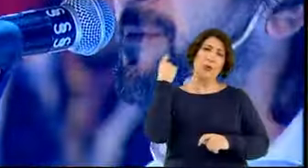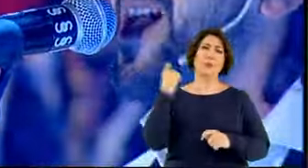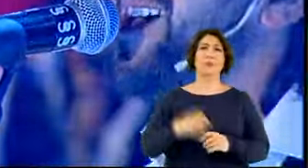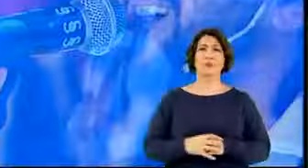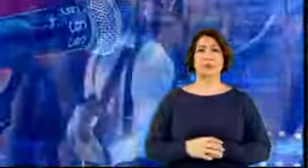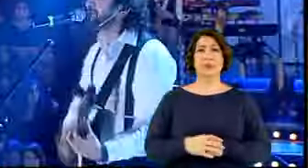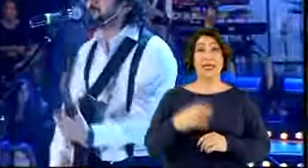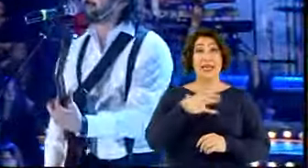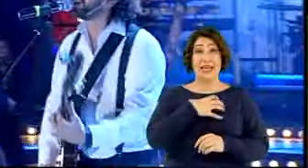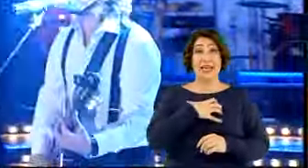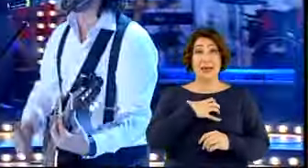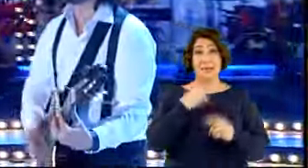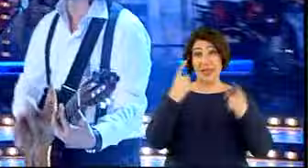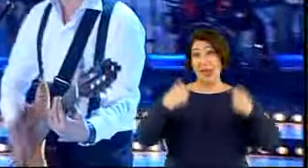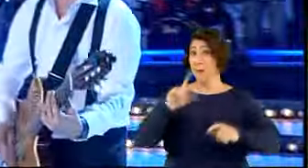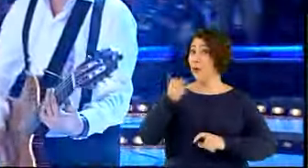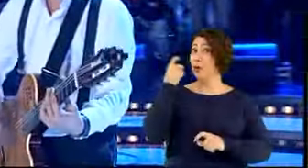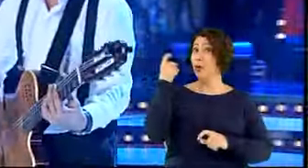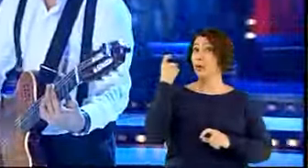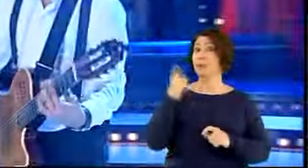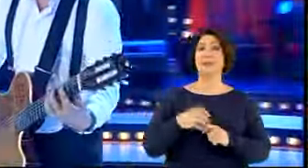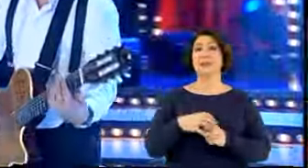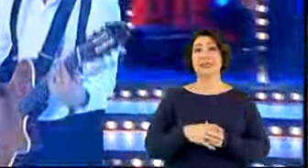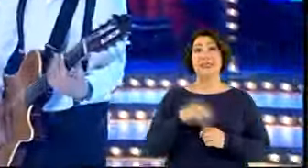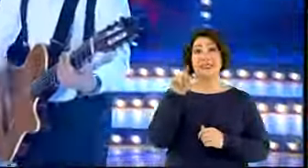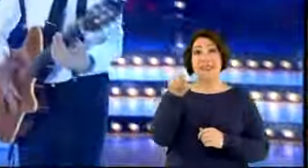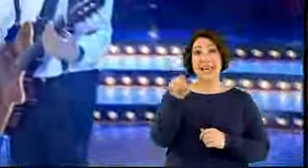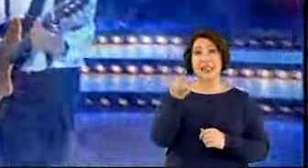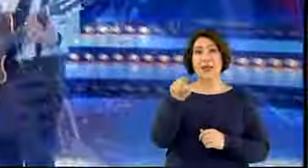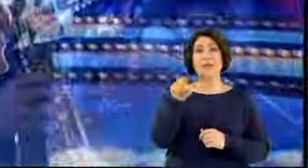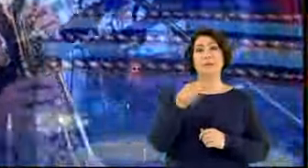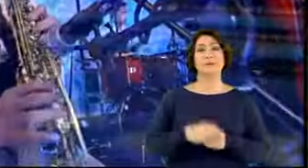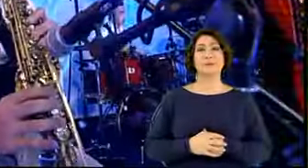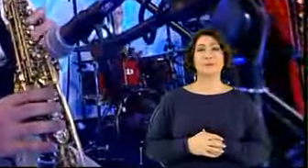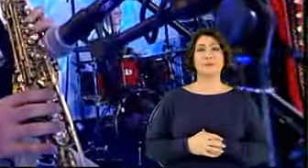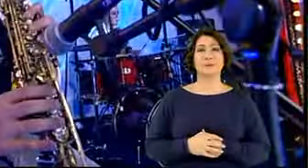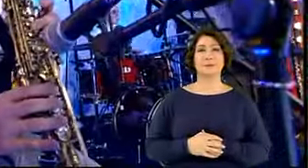bulurum, kendime bir yer bulurum. Sen